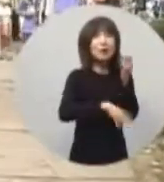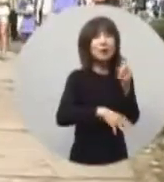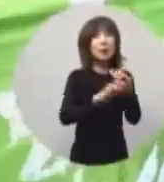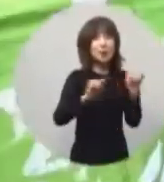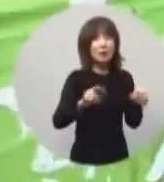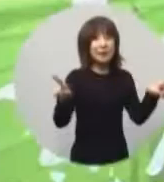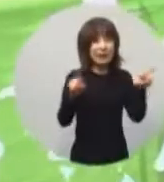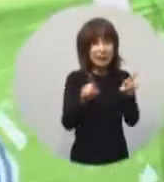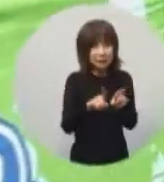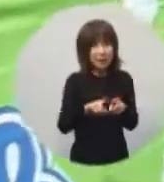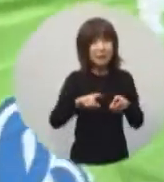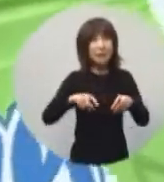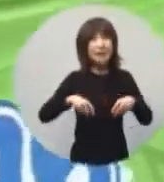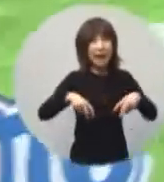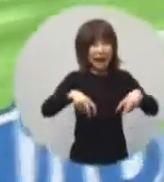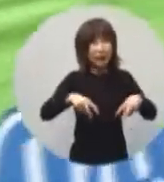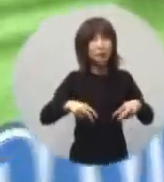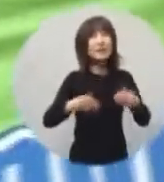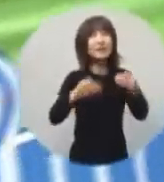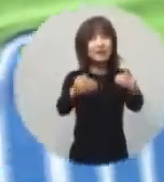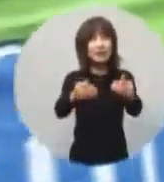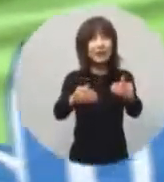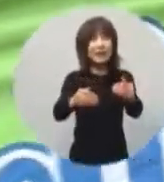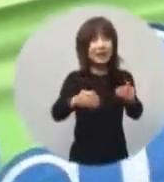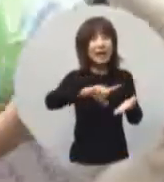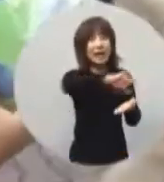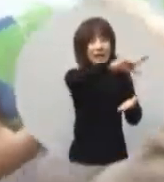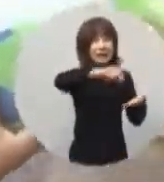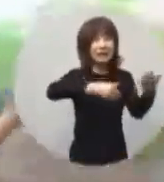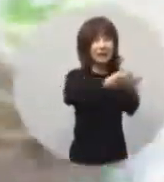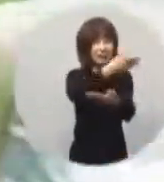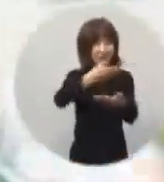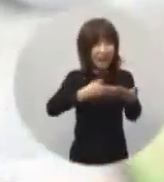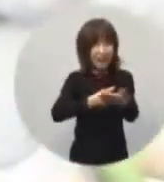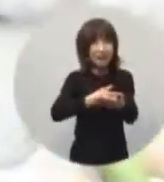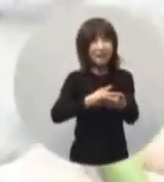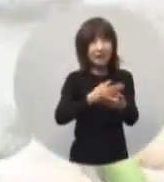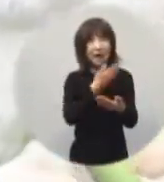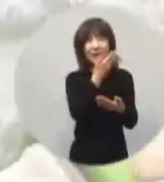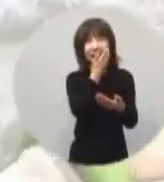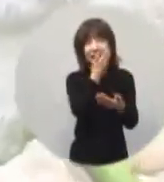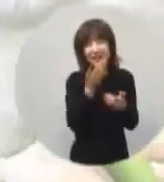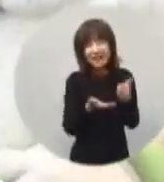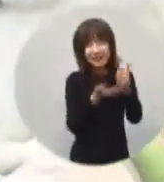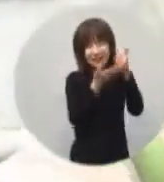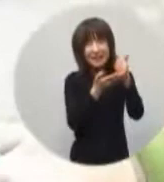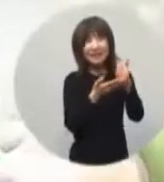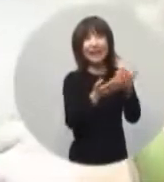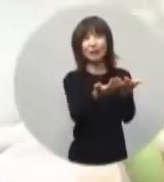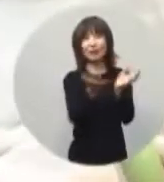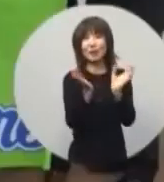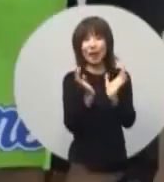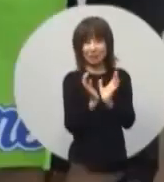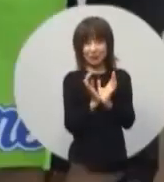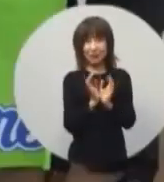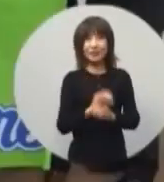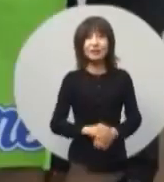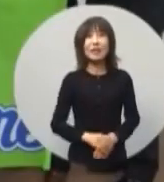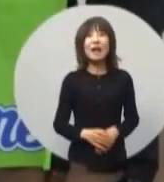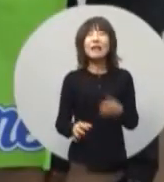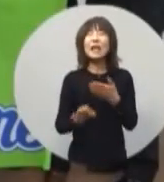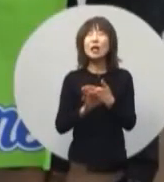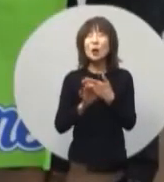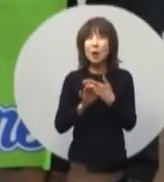緒に歩み続け、そして地域との関わりをとっても大切にしているクラブなのよ。例え